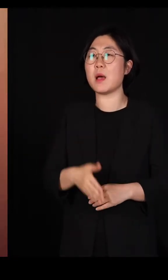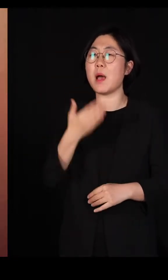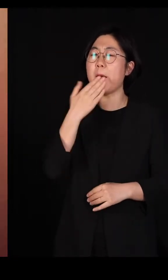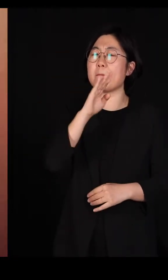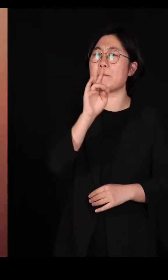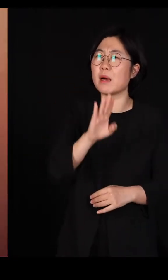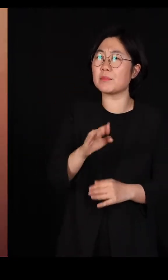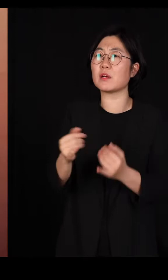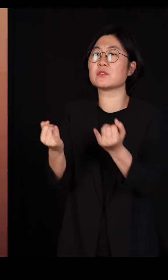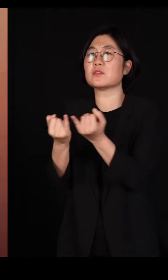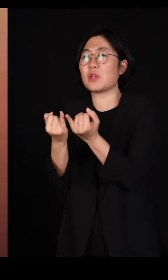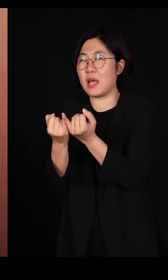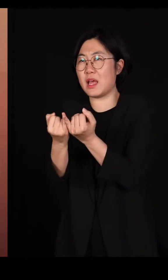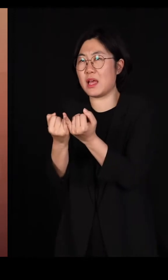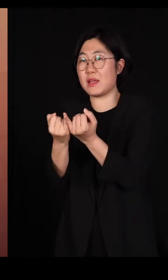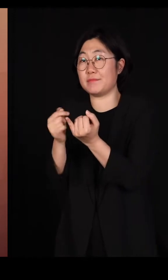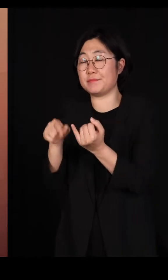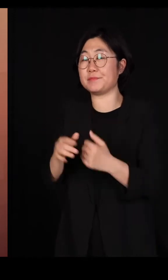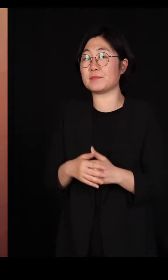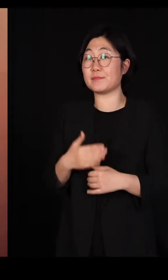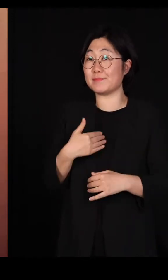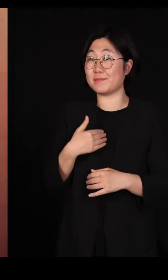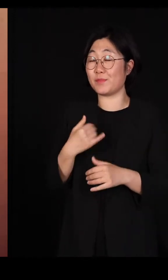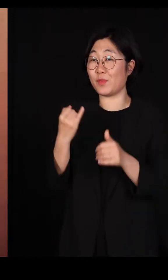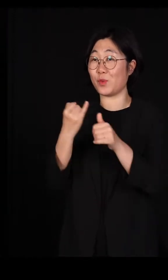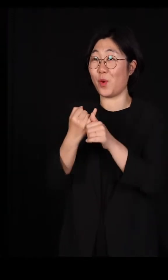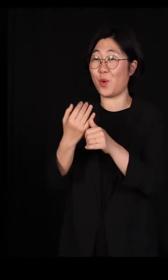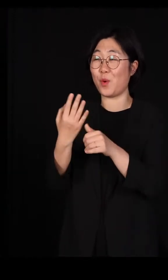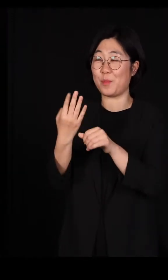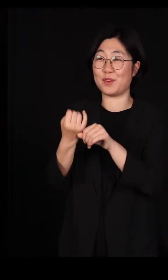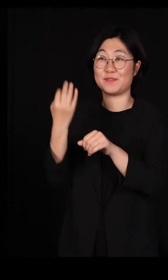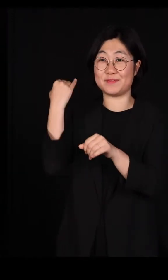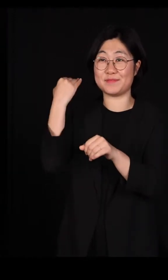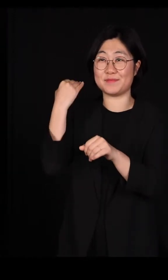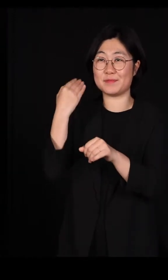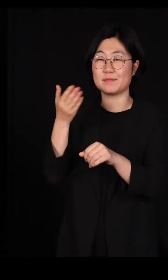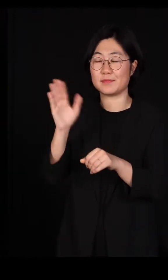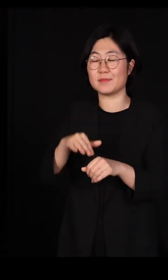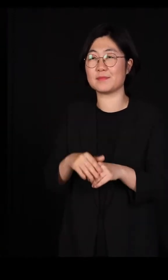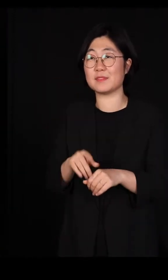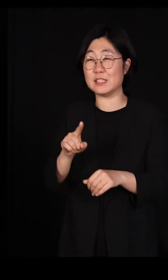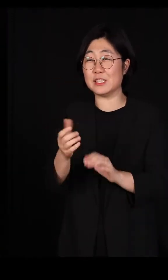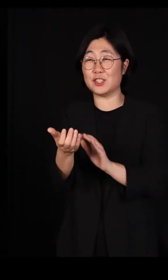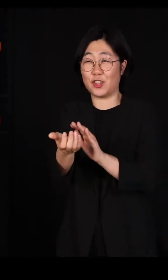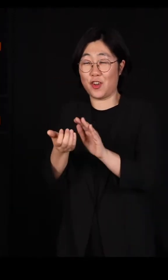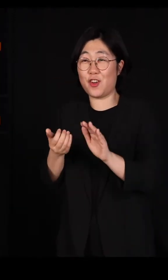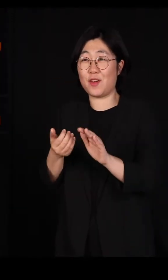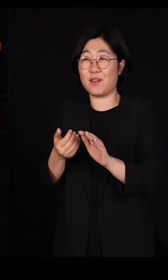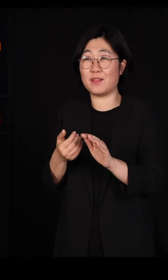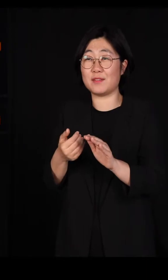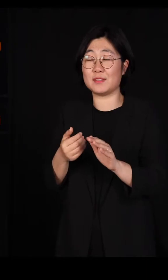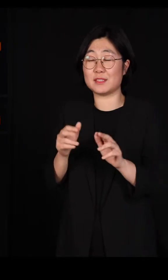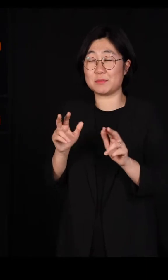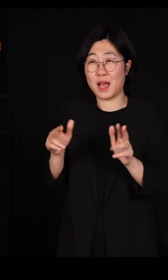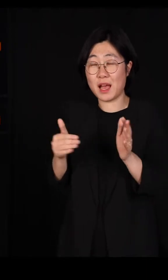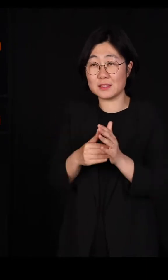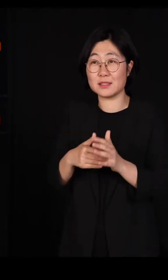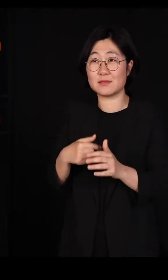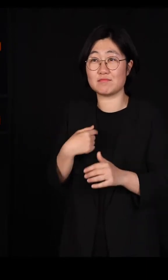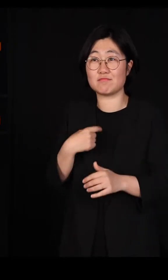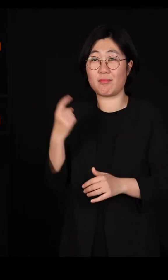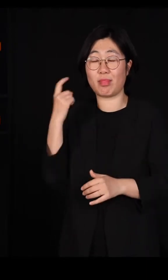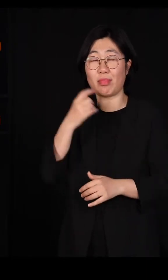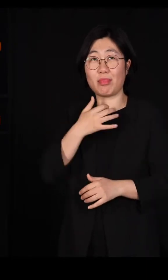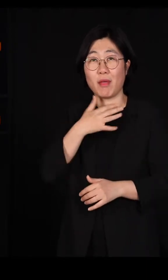밥과 여자. 제가 결혼을 몇 년 전에 하고 나니까 그전에는